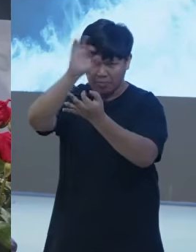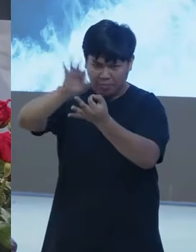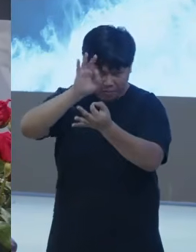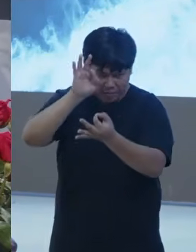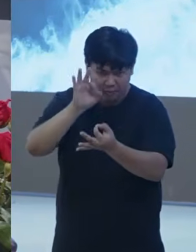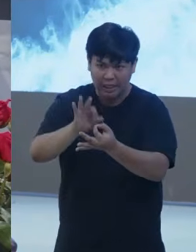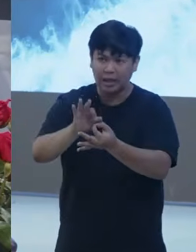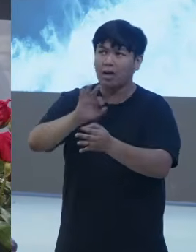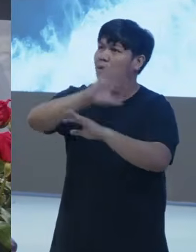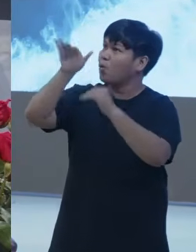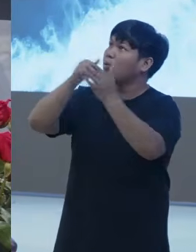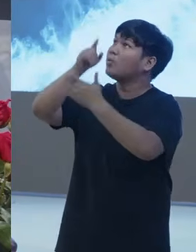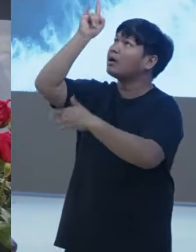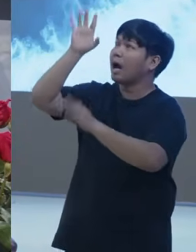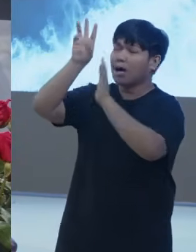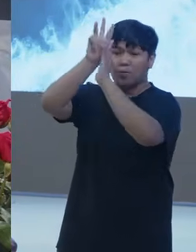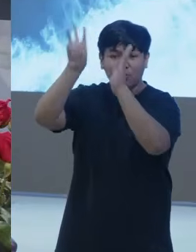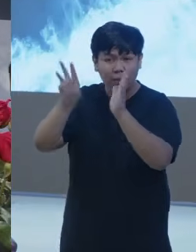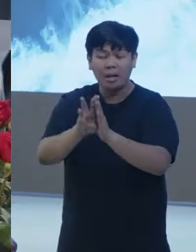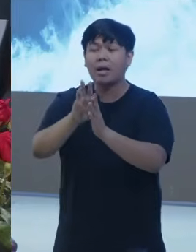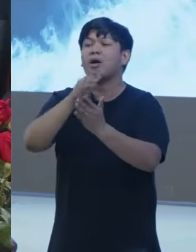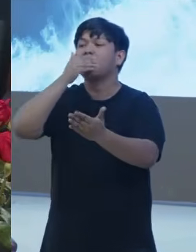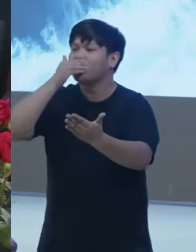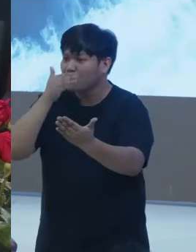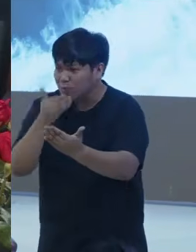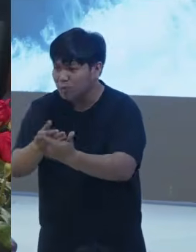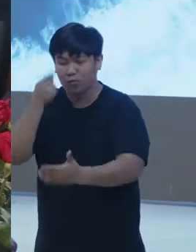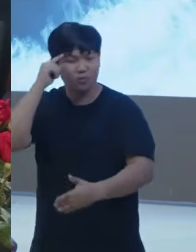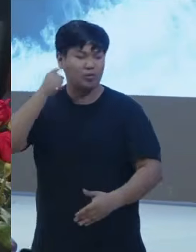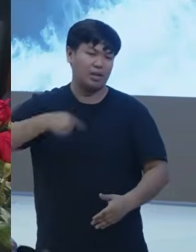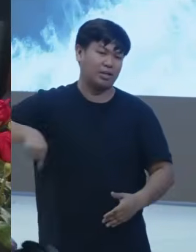atin. Diba? Romans 8:28.